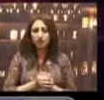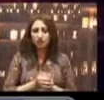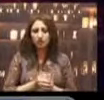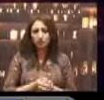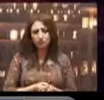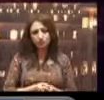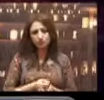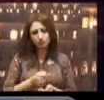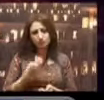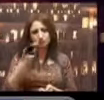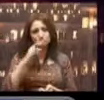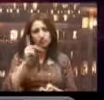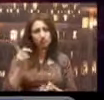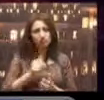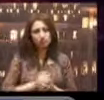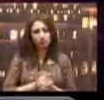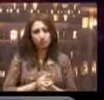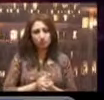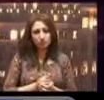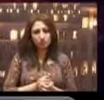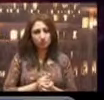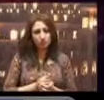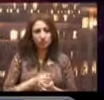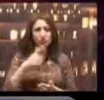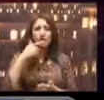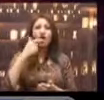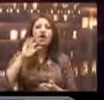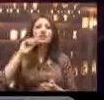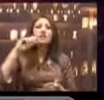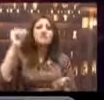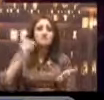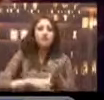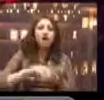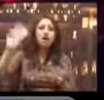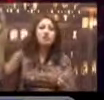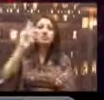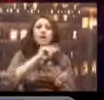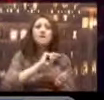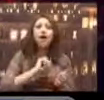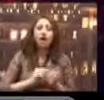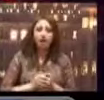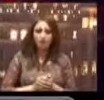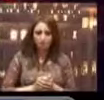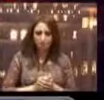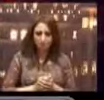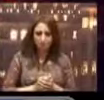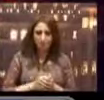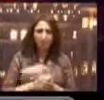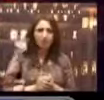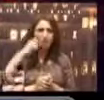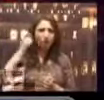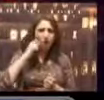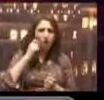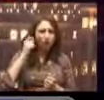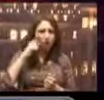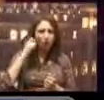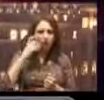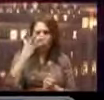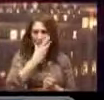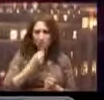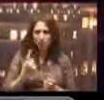فيه شكل من الواقعيه او المصداقيه شويه، ان يبقى فيه انواع مختلفه من المجرمات يعني، يعني ما يبقاش